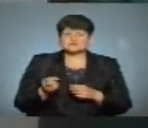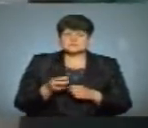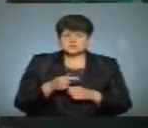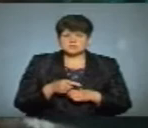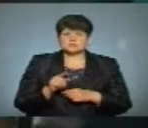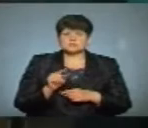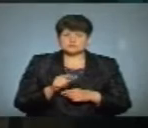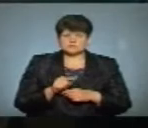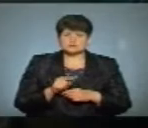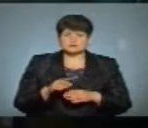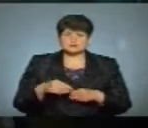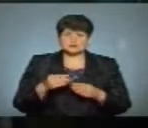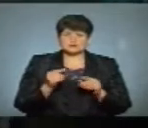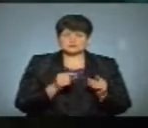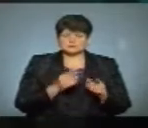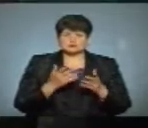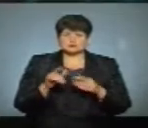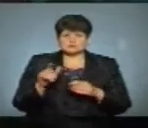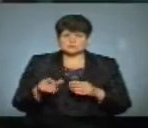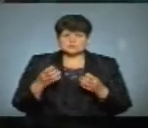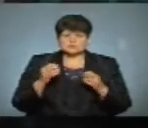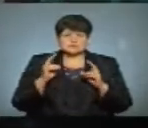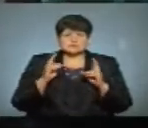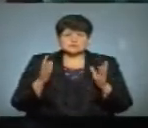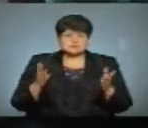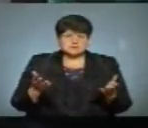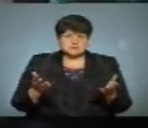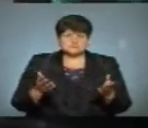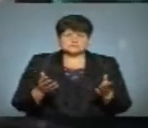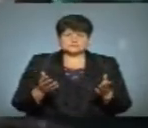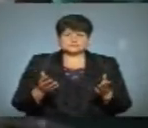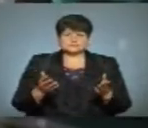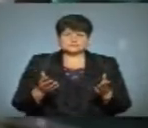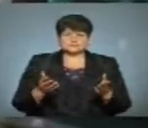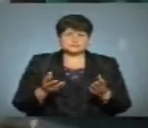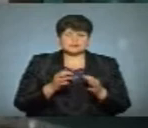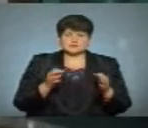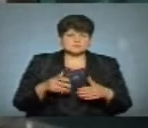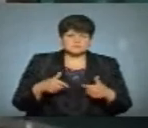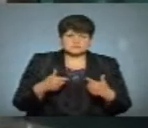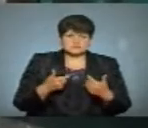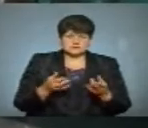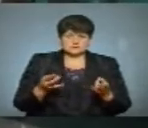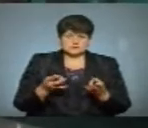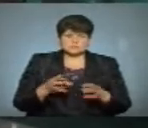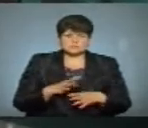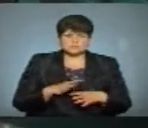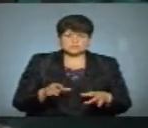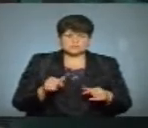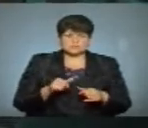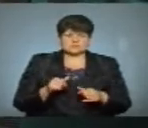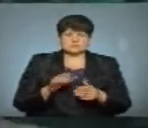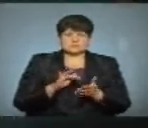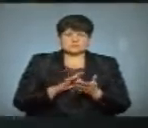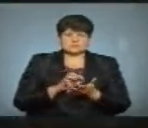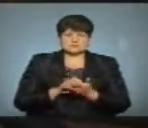він віддає йому. Якщо людина ще не знає, тому що вона не зверталася за необхідності, не було в неї центру